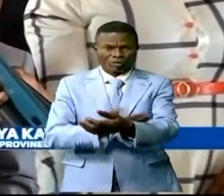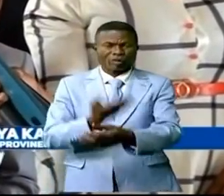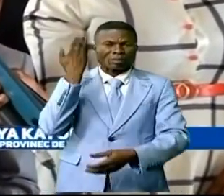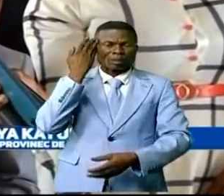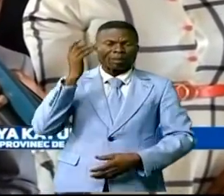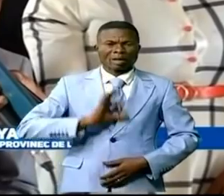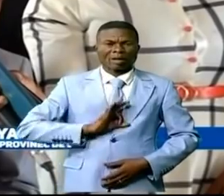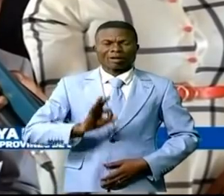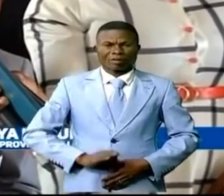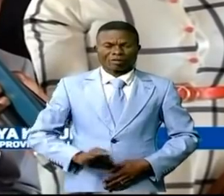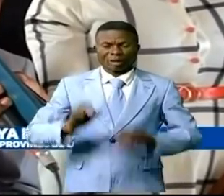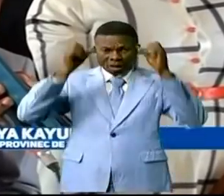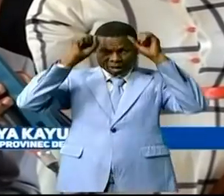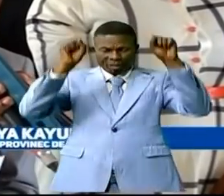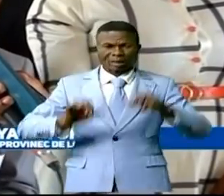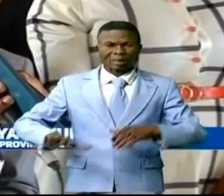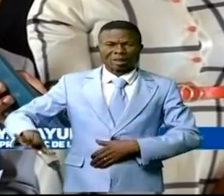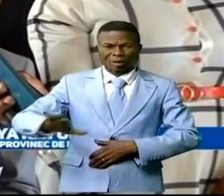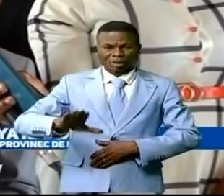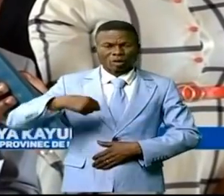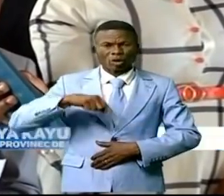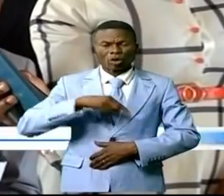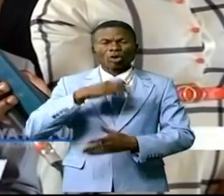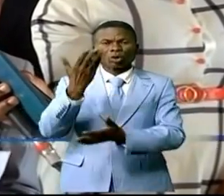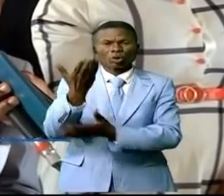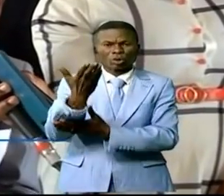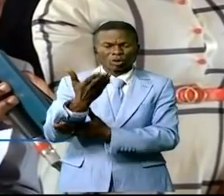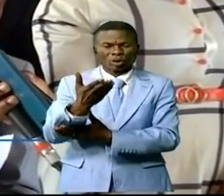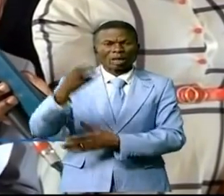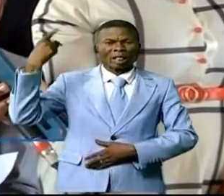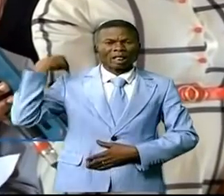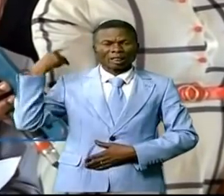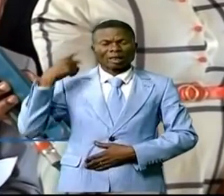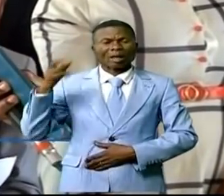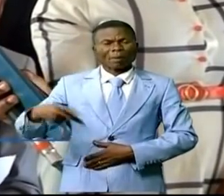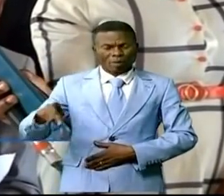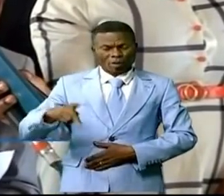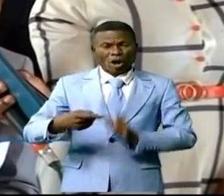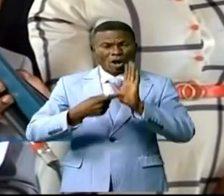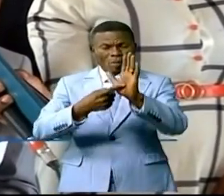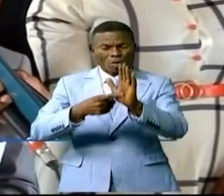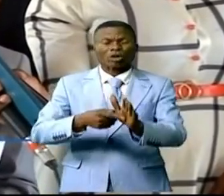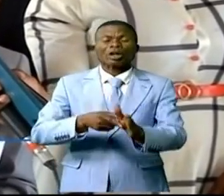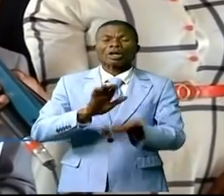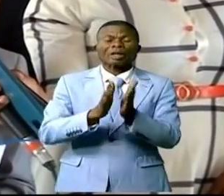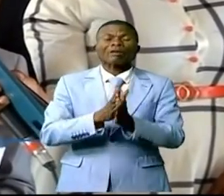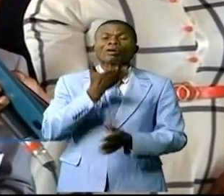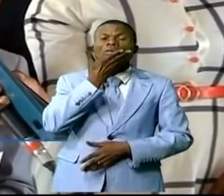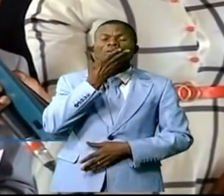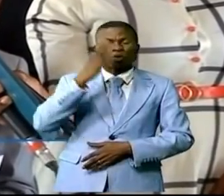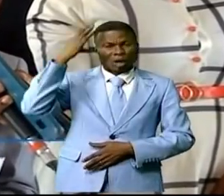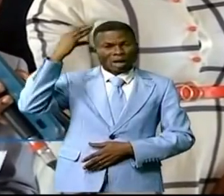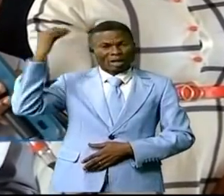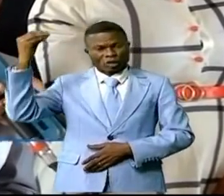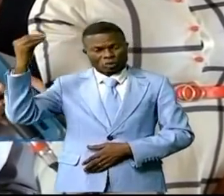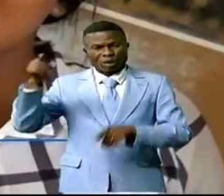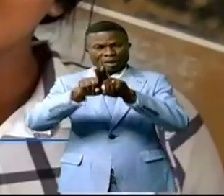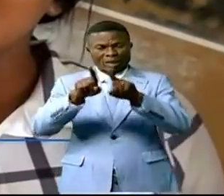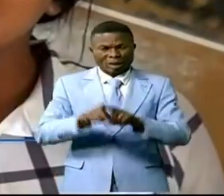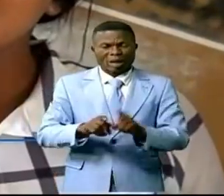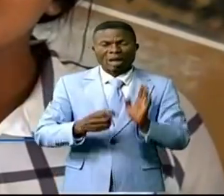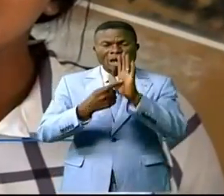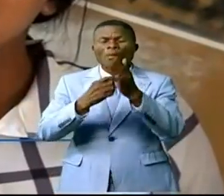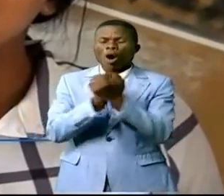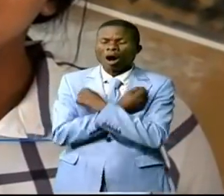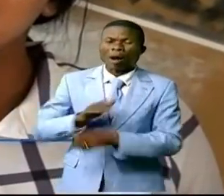Tshilombo, président de la République. Nous demandons à nos élus provinciaux de faire preuve de maturité, de discernement, de